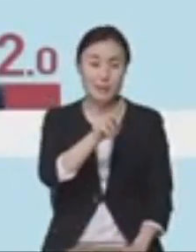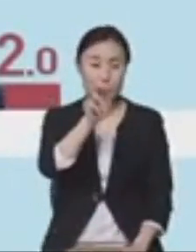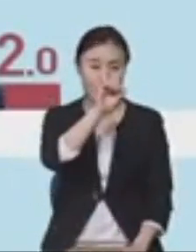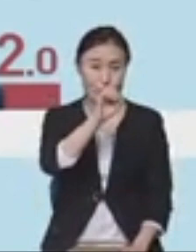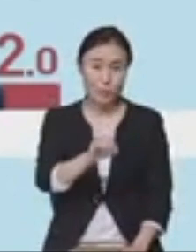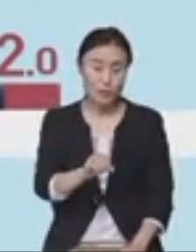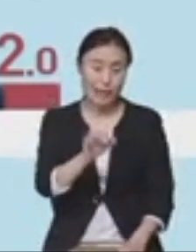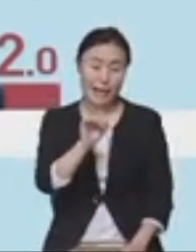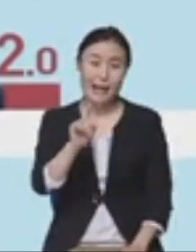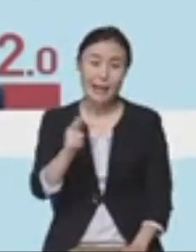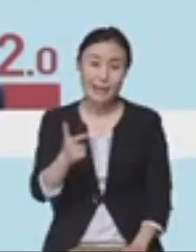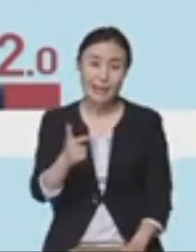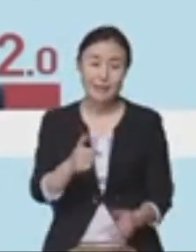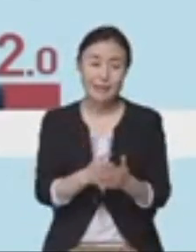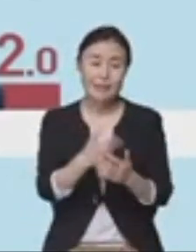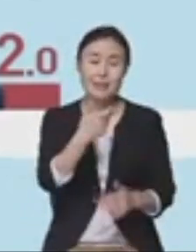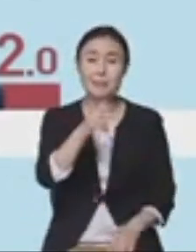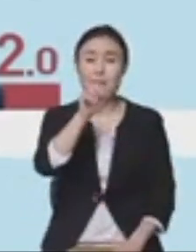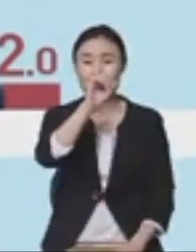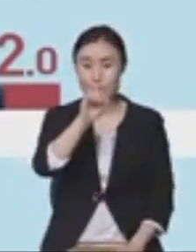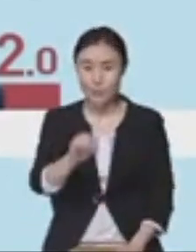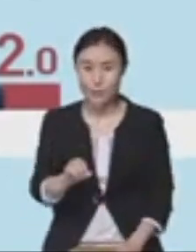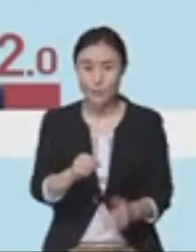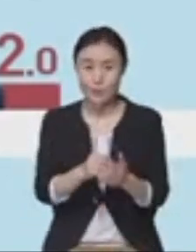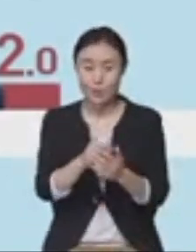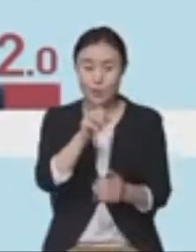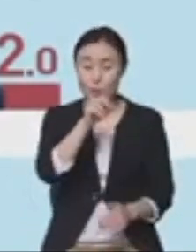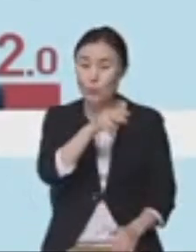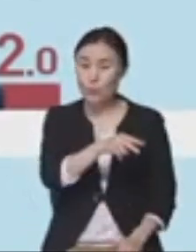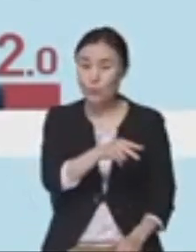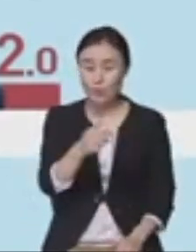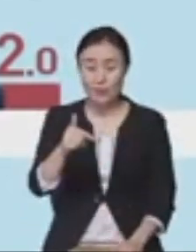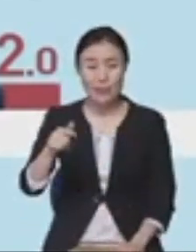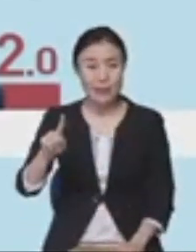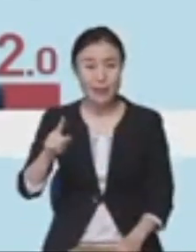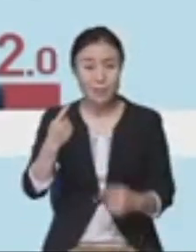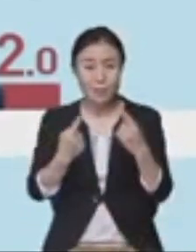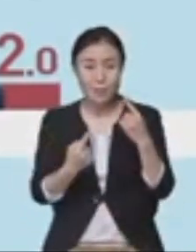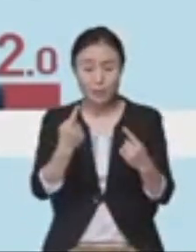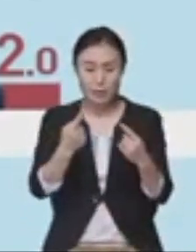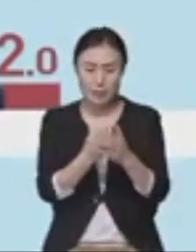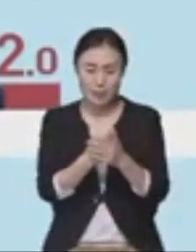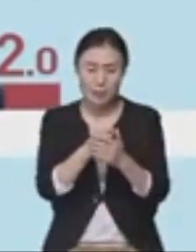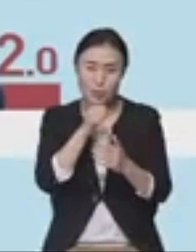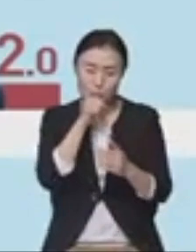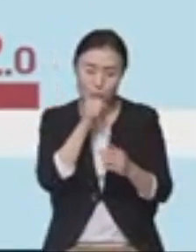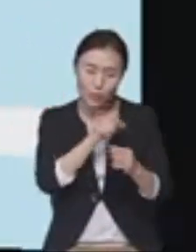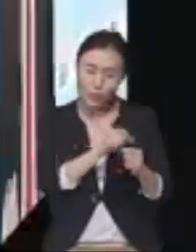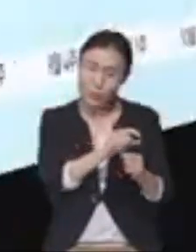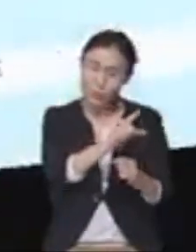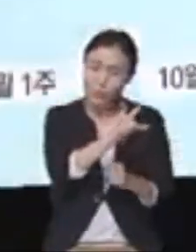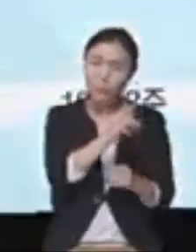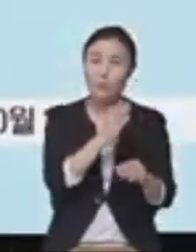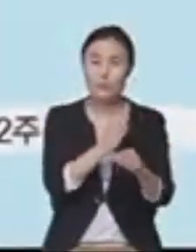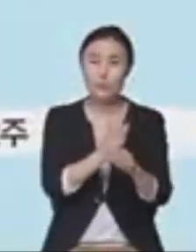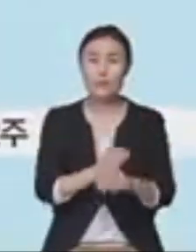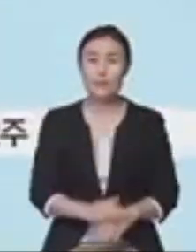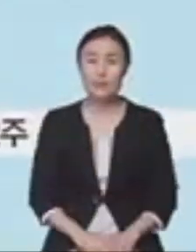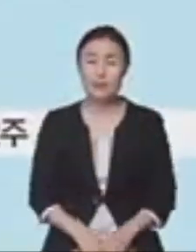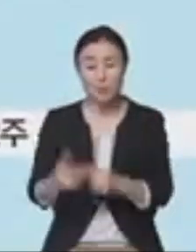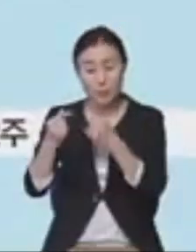안철수 17.6% 순으로 유전위원인 나전 의원을 오차범위 안에서 근소하게 압질렀습니다